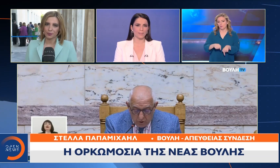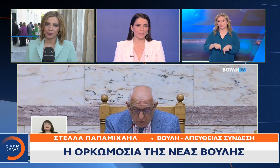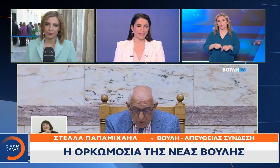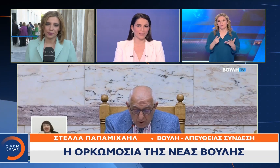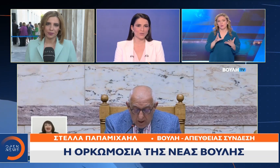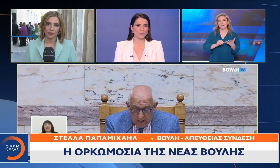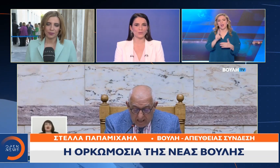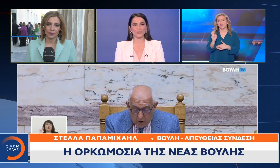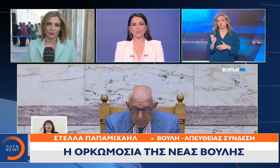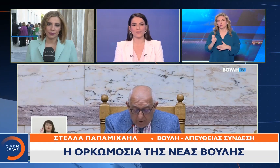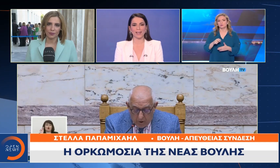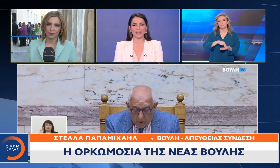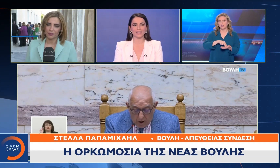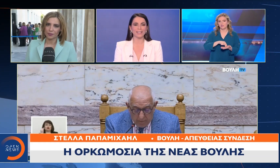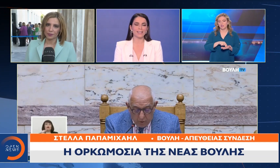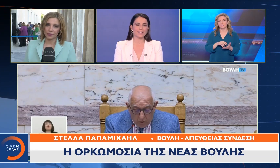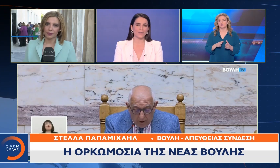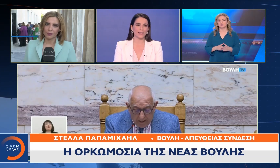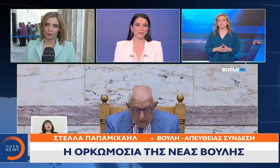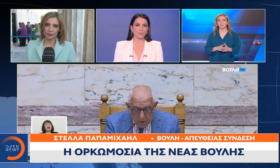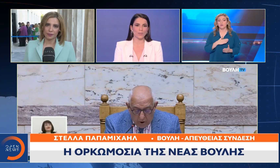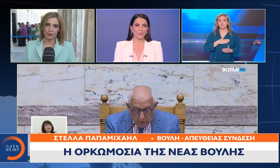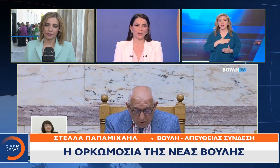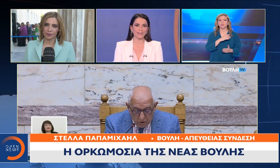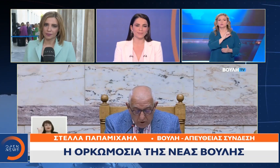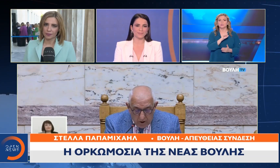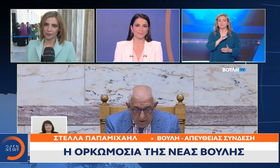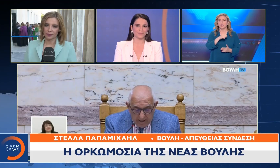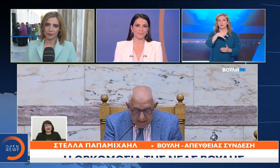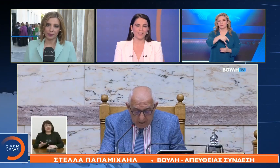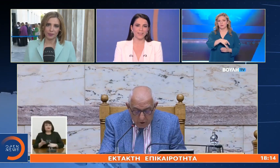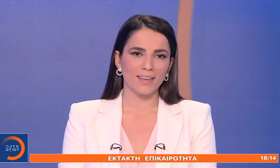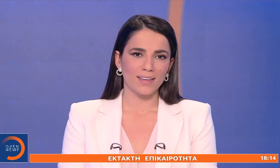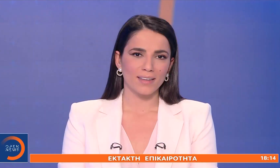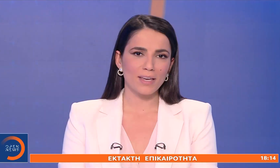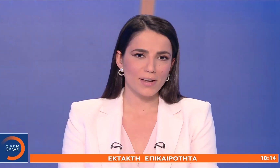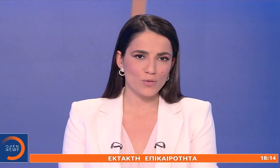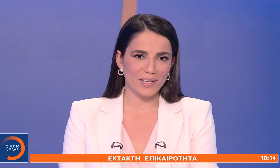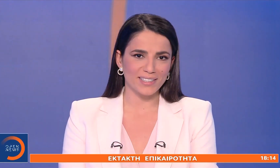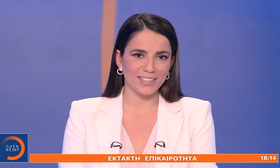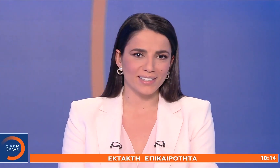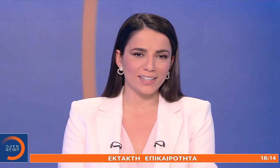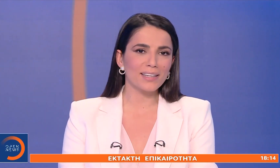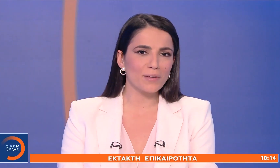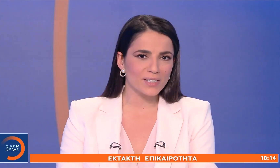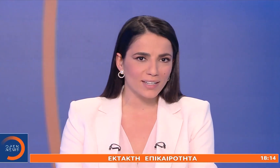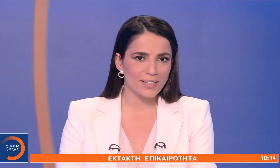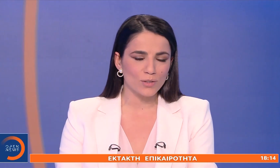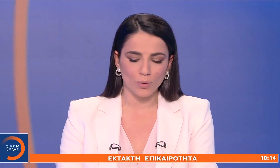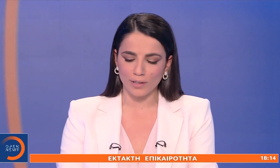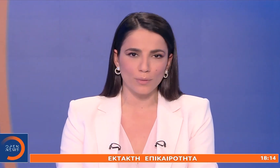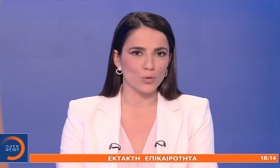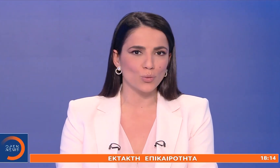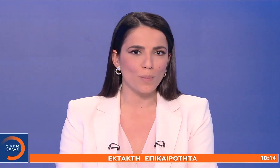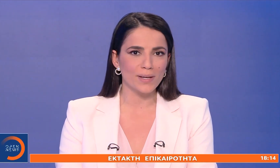στις 7:20 με τον Νίκο Στραβελάκη. Σε ευχαριστούμε πολύ. Και ευχαριστούμε και εσάς, κυρίες και κύριοι, και φυσικά